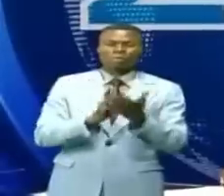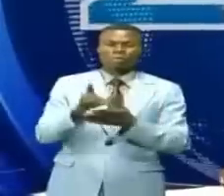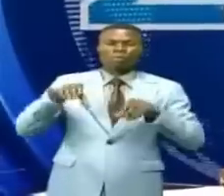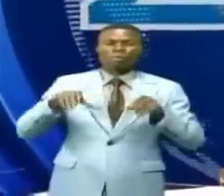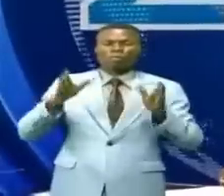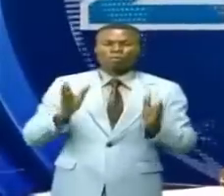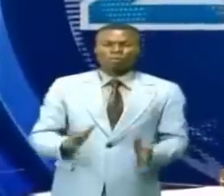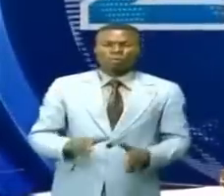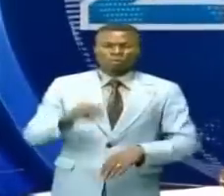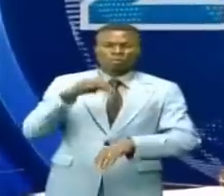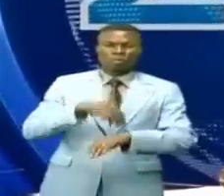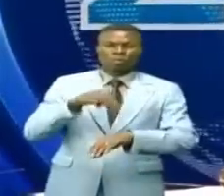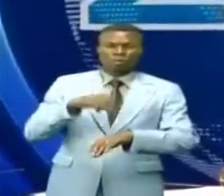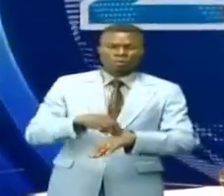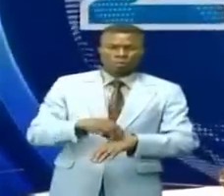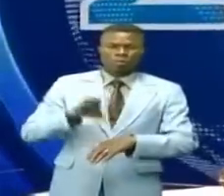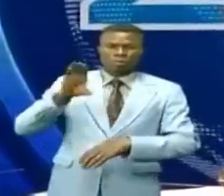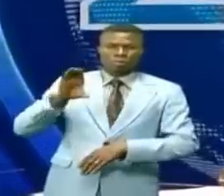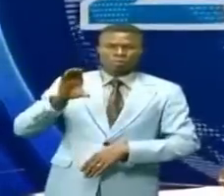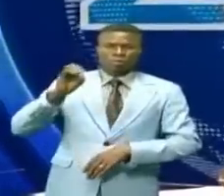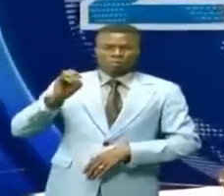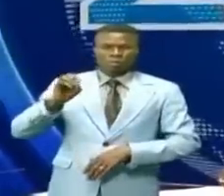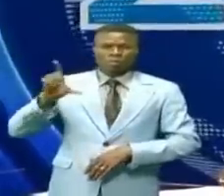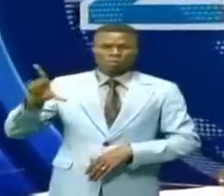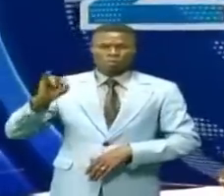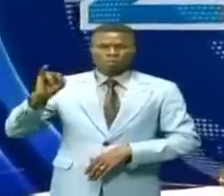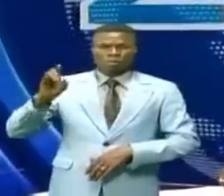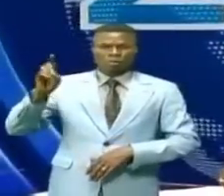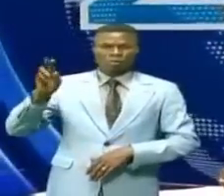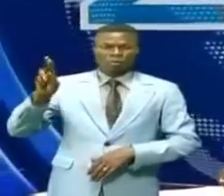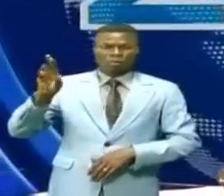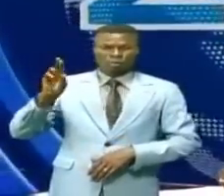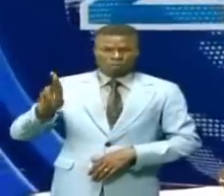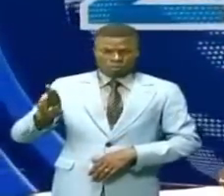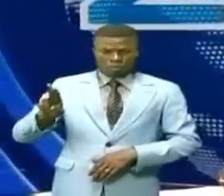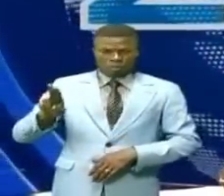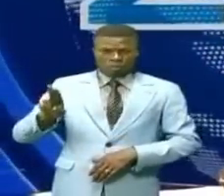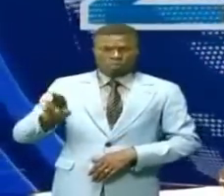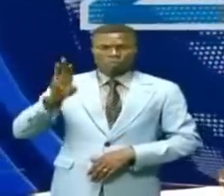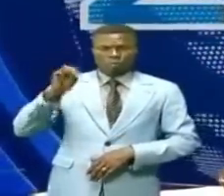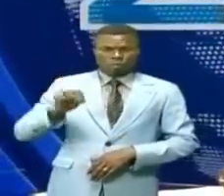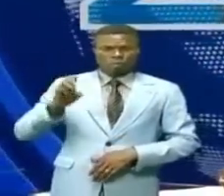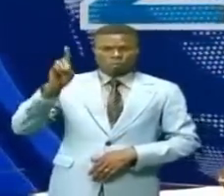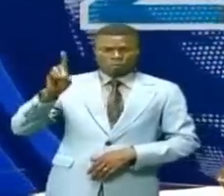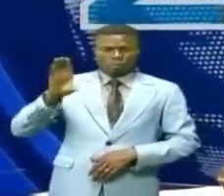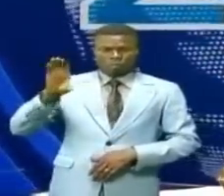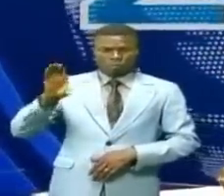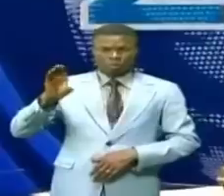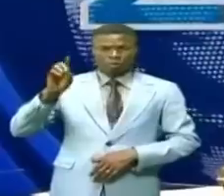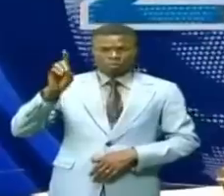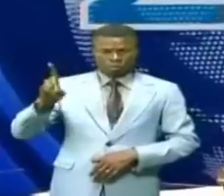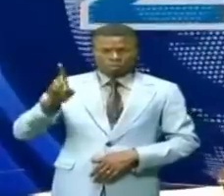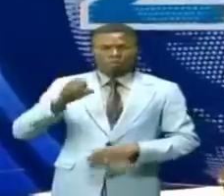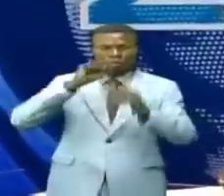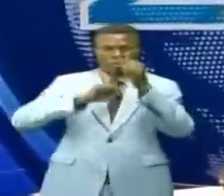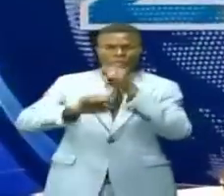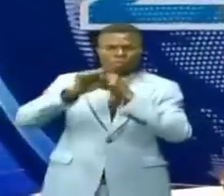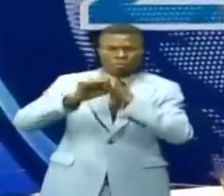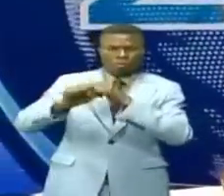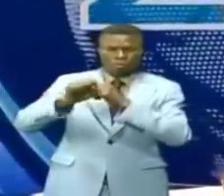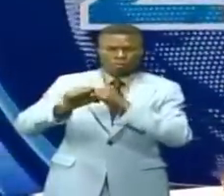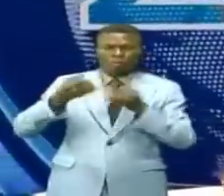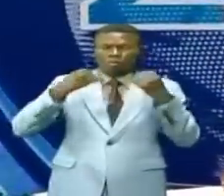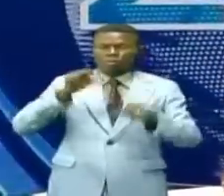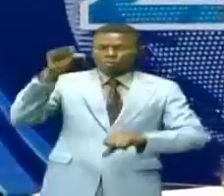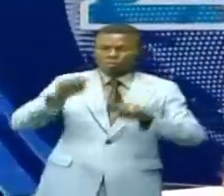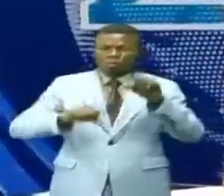congolais Matadi Corridor terminaux à conteneurs MCTC et ses actionnaires font l'objet d'une campagne de